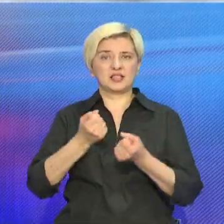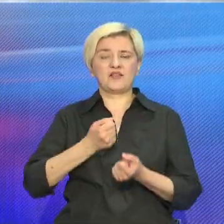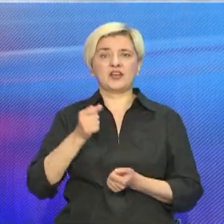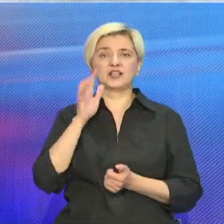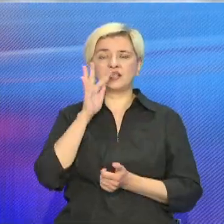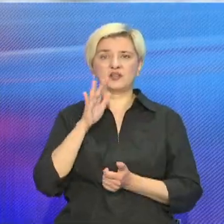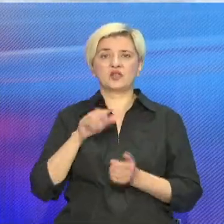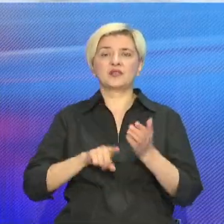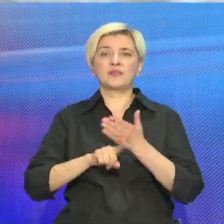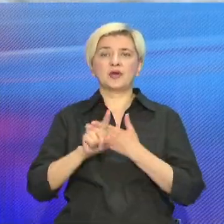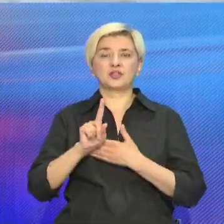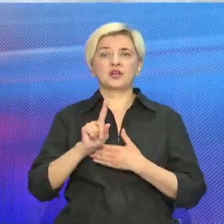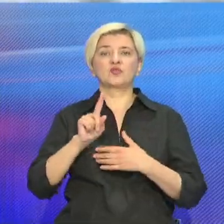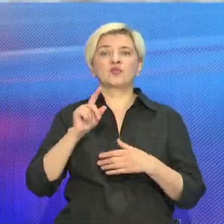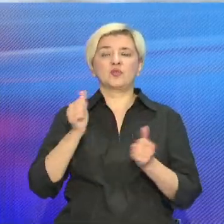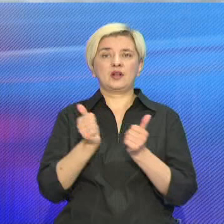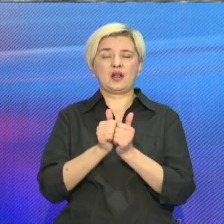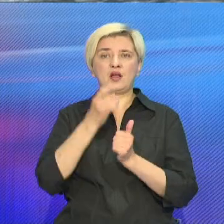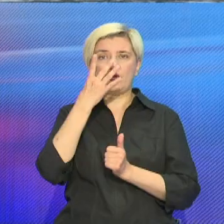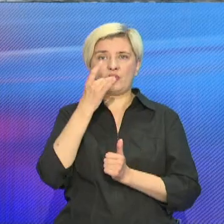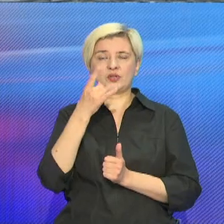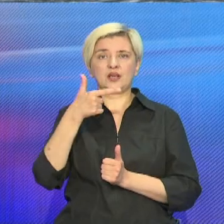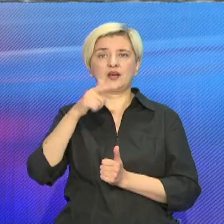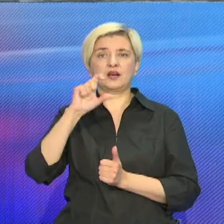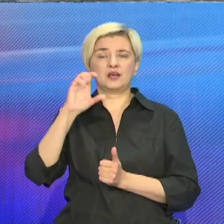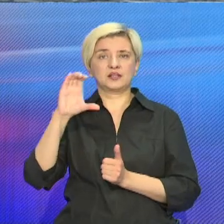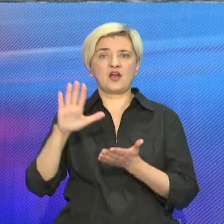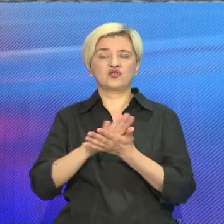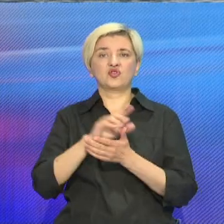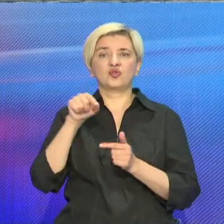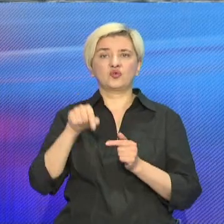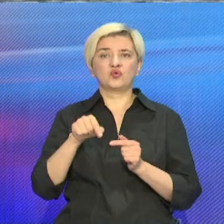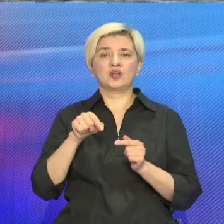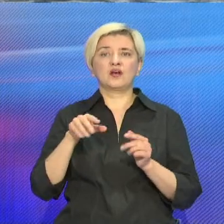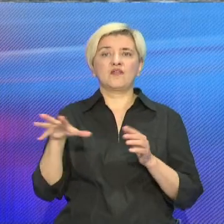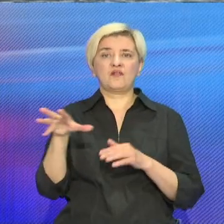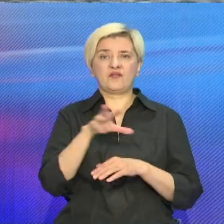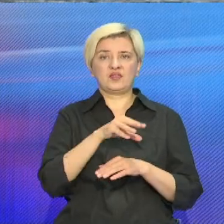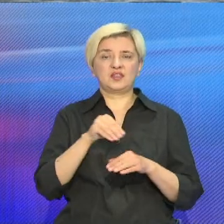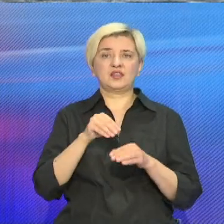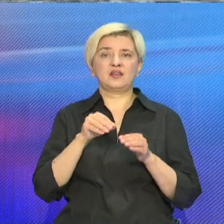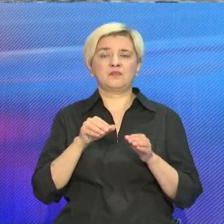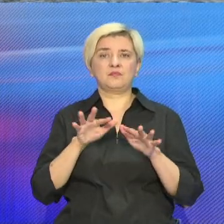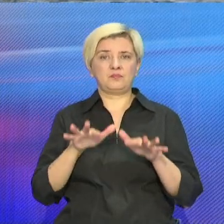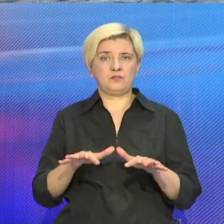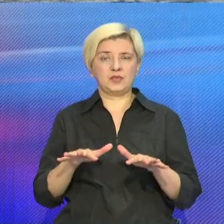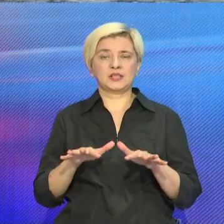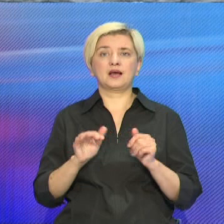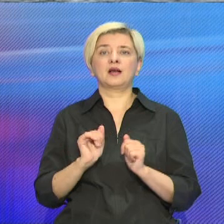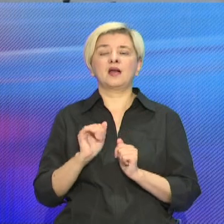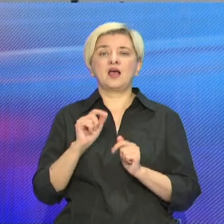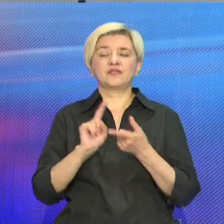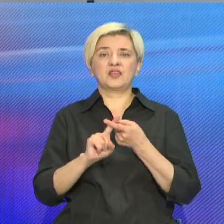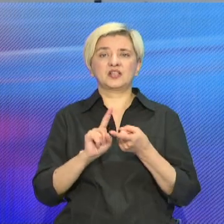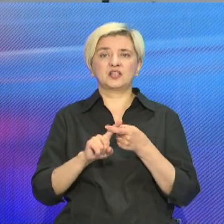акватория каля Гродзенской ГЭС. Очистку тут проводят как у нижнем, так и у верхнем бьефе раки. Что тышится участку в областном